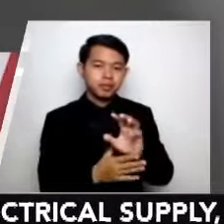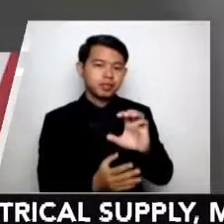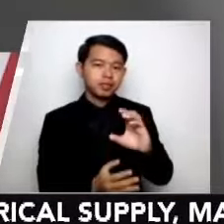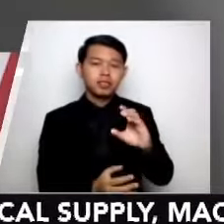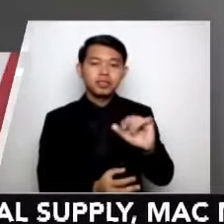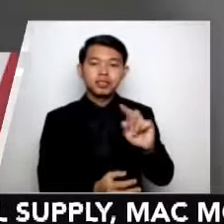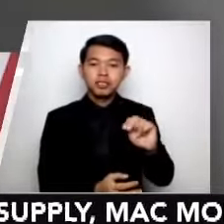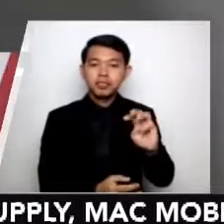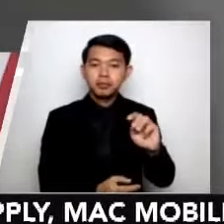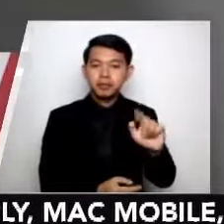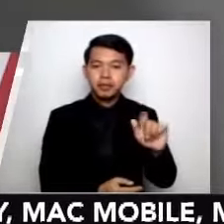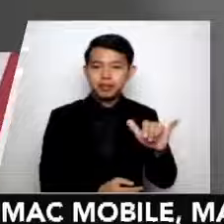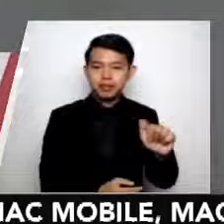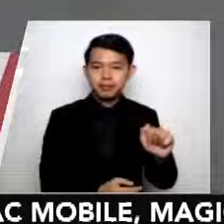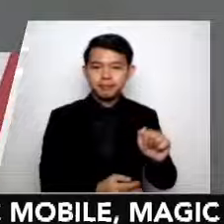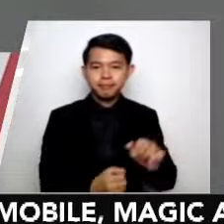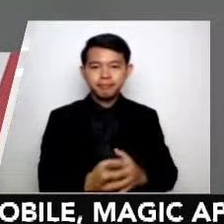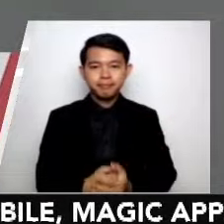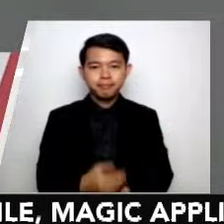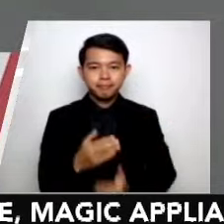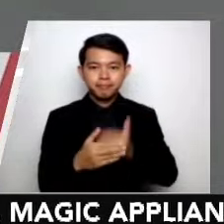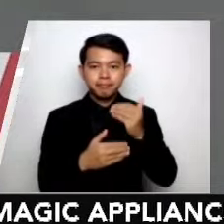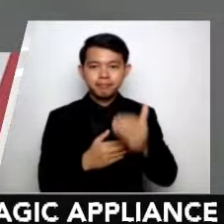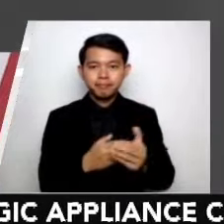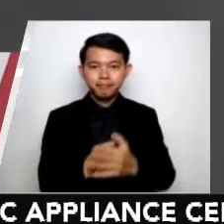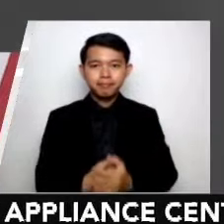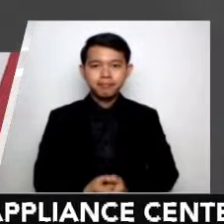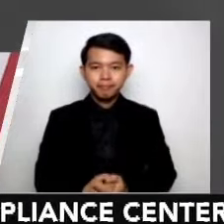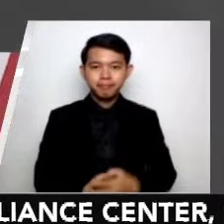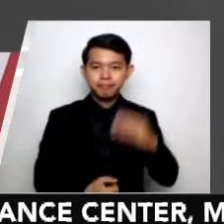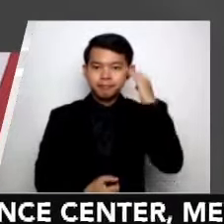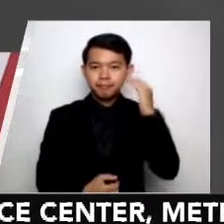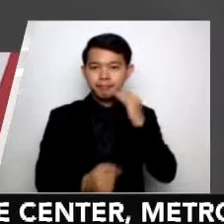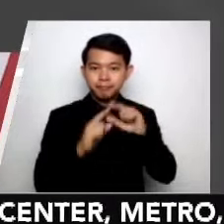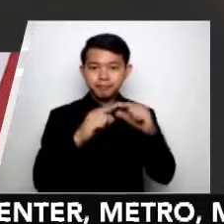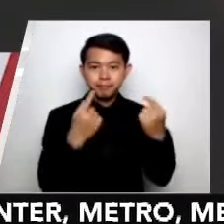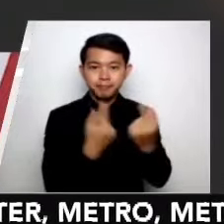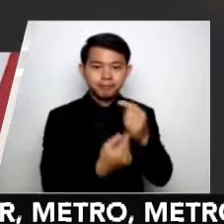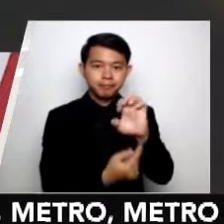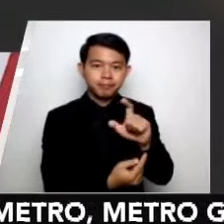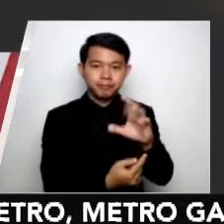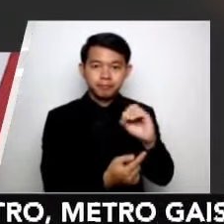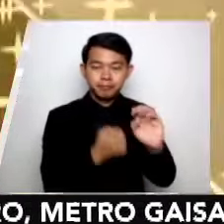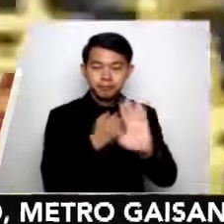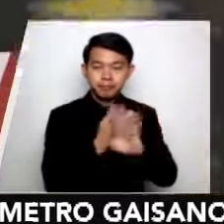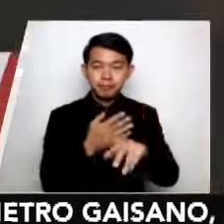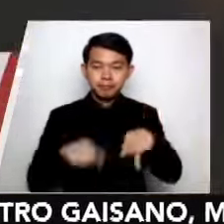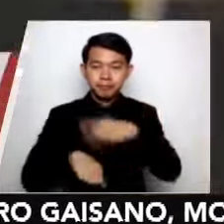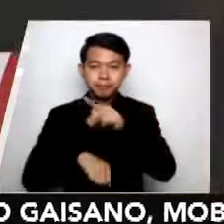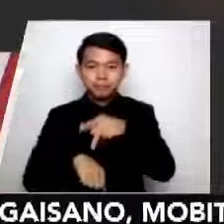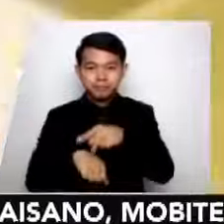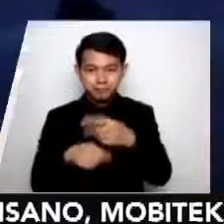expen ng EXO magbabalik Pilipinas para sa beyond the door Asia tour ngayong